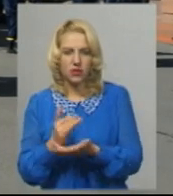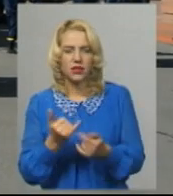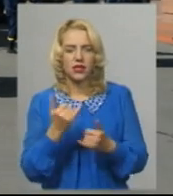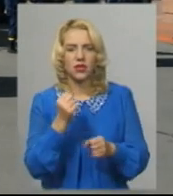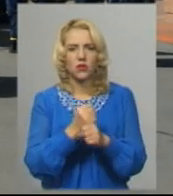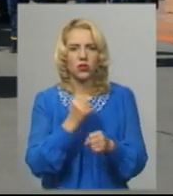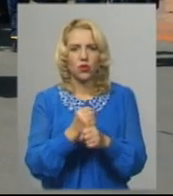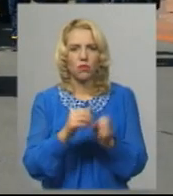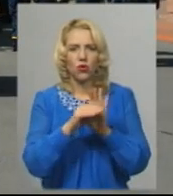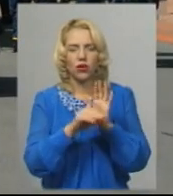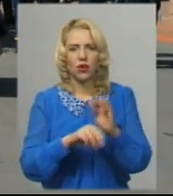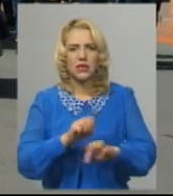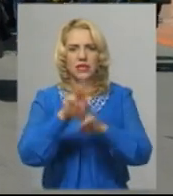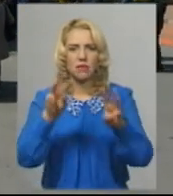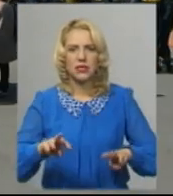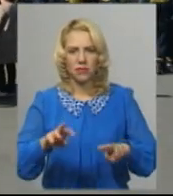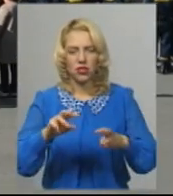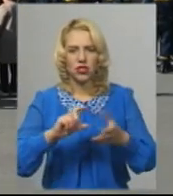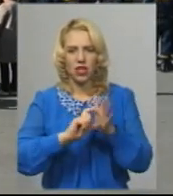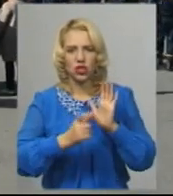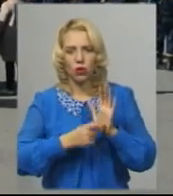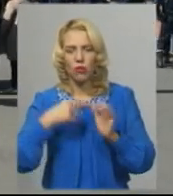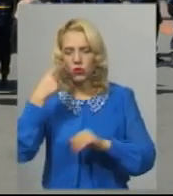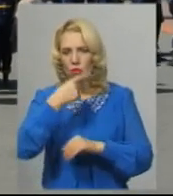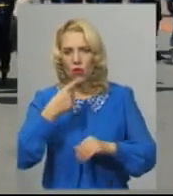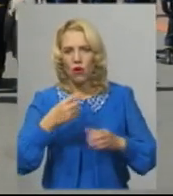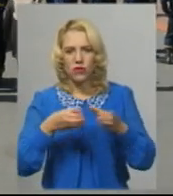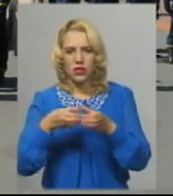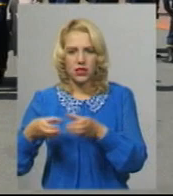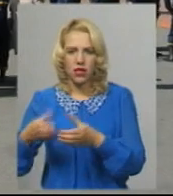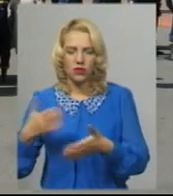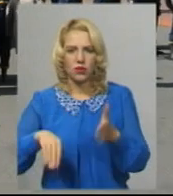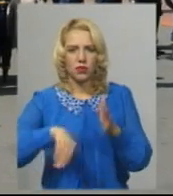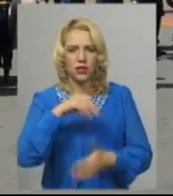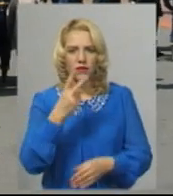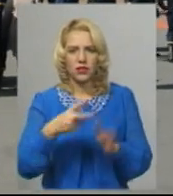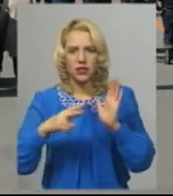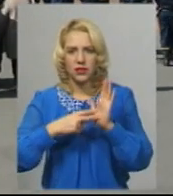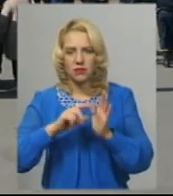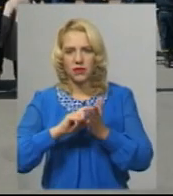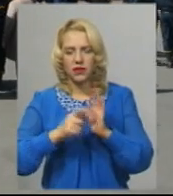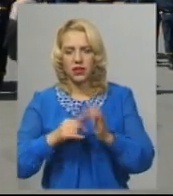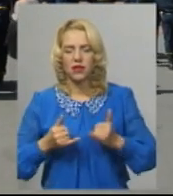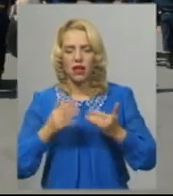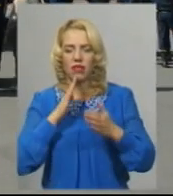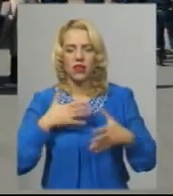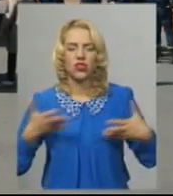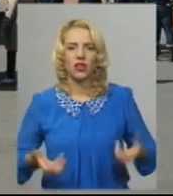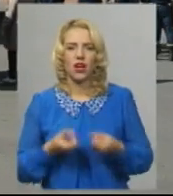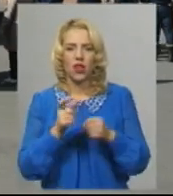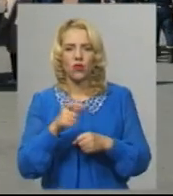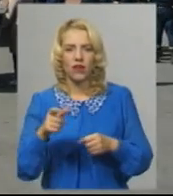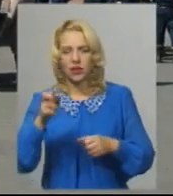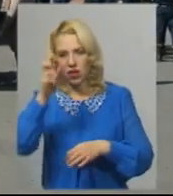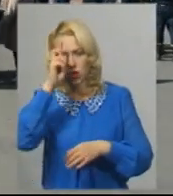програма забезпечення житлом особового складу. На даний час вже придбано 27 квартир для наших рятувальників